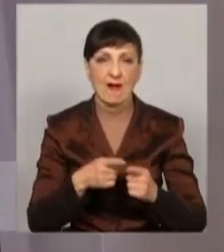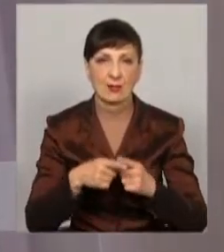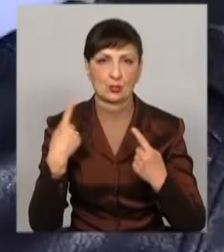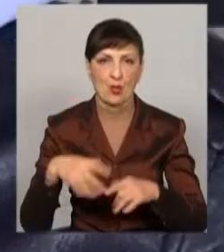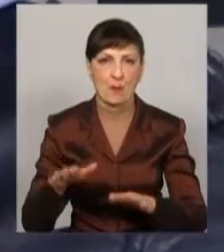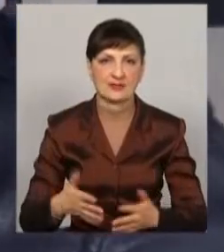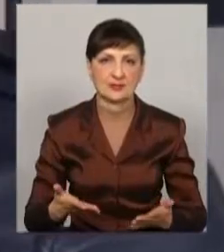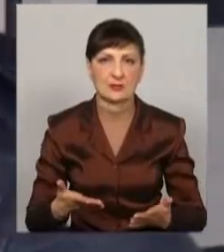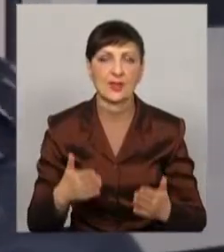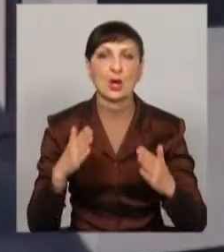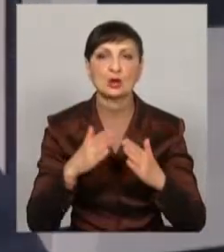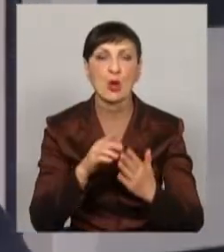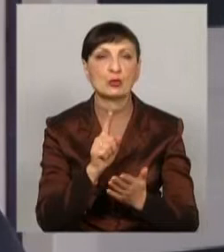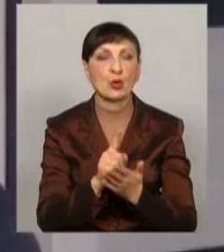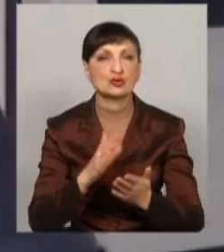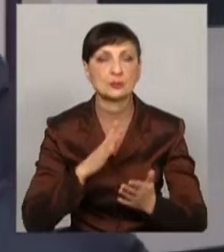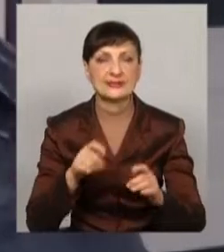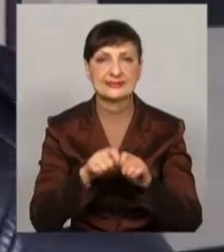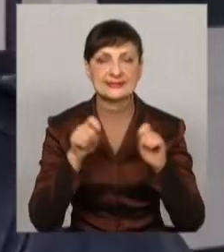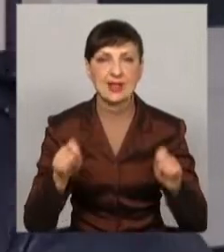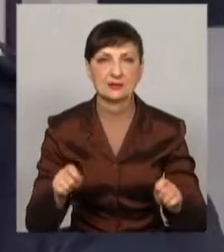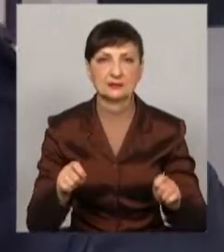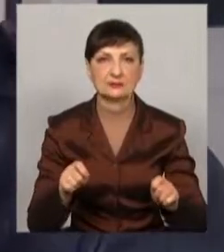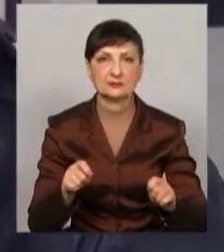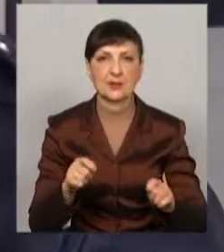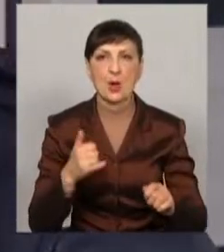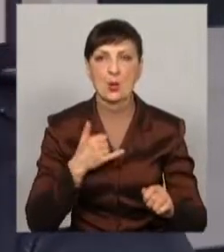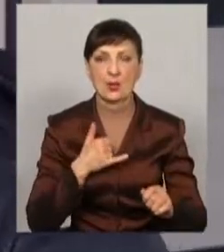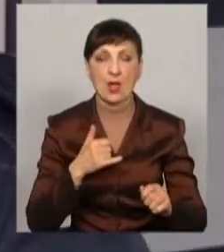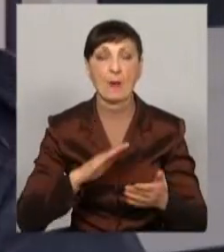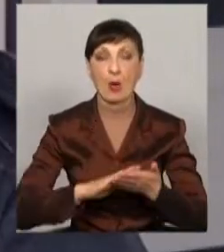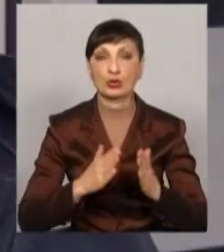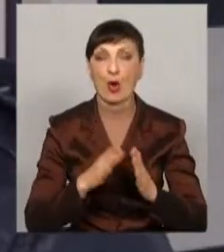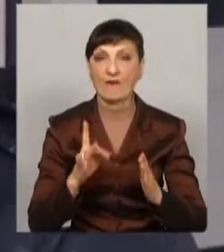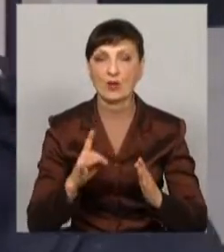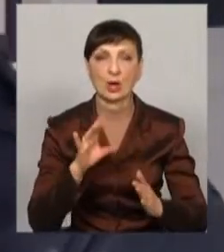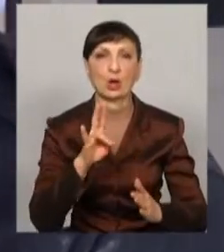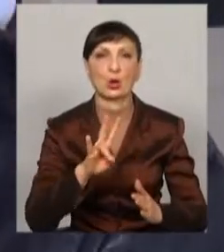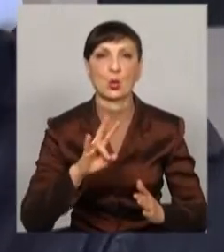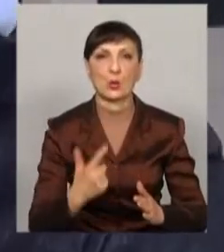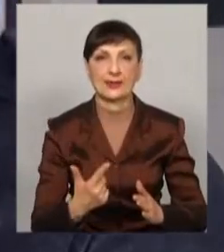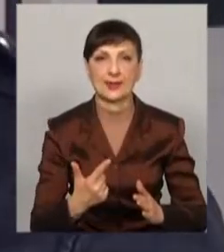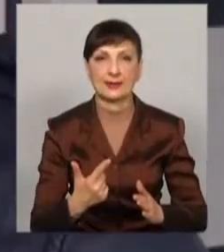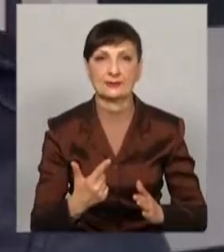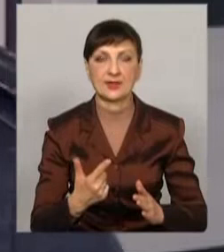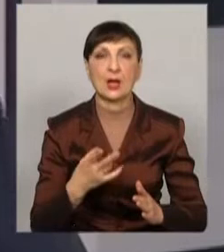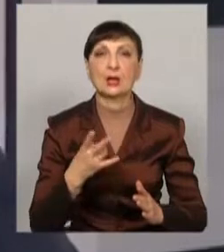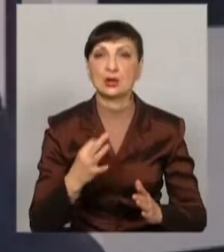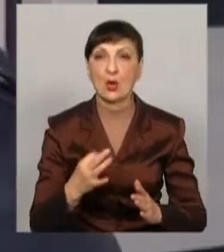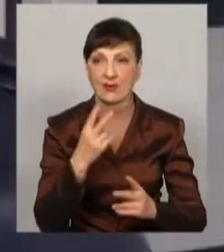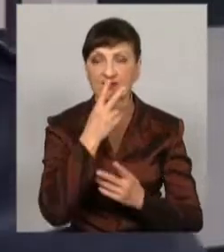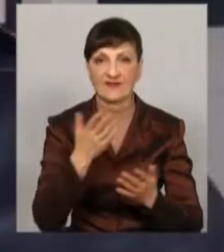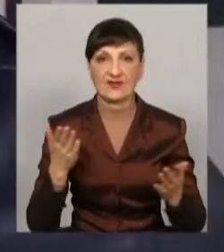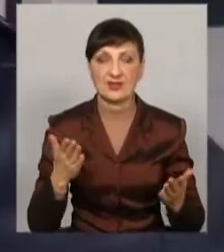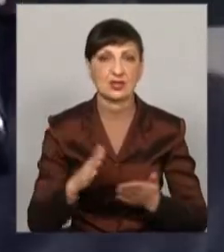квартиру. Дом должен был сдан быть у меня по договору в июне месяце. Но, как сами